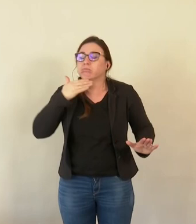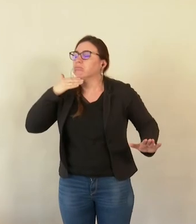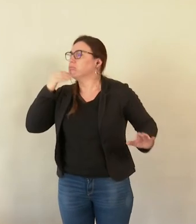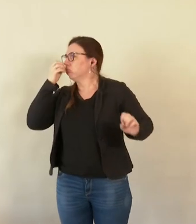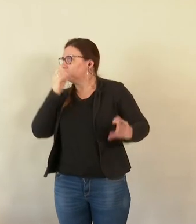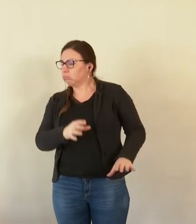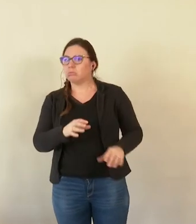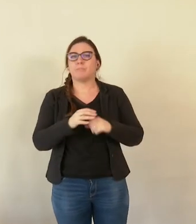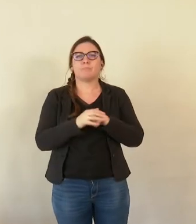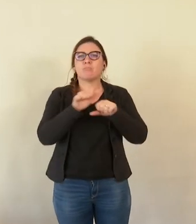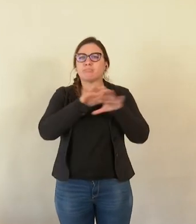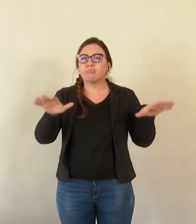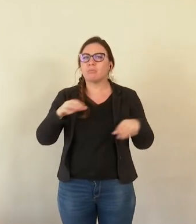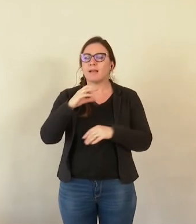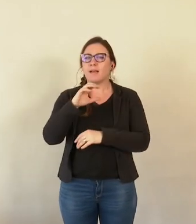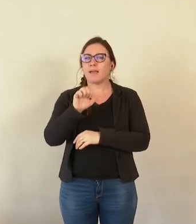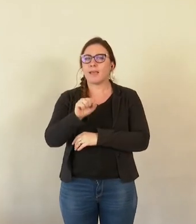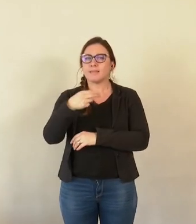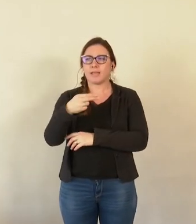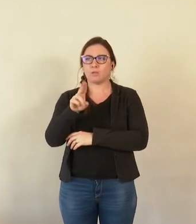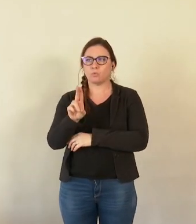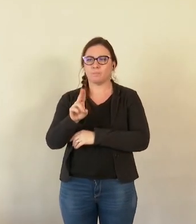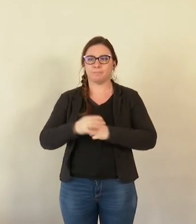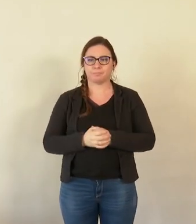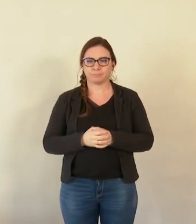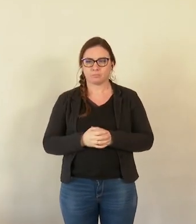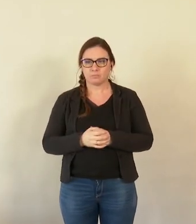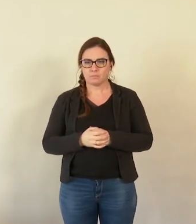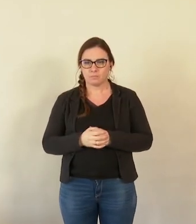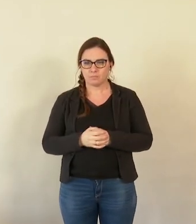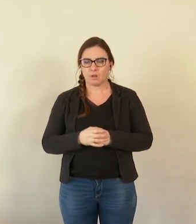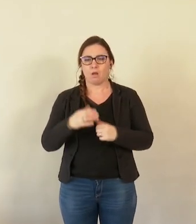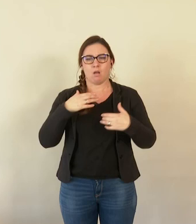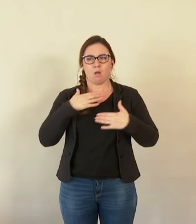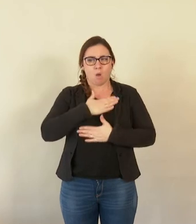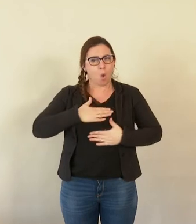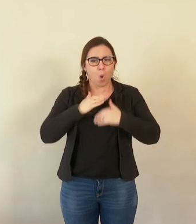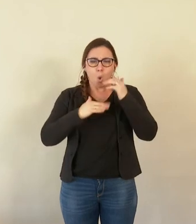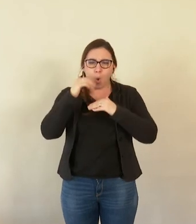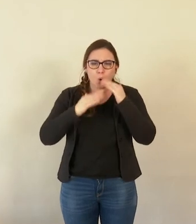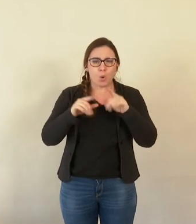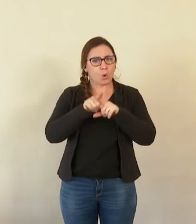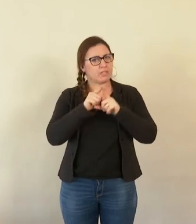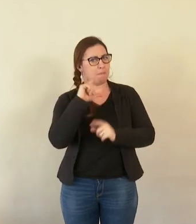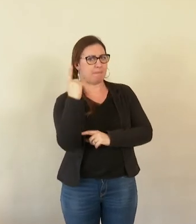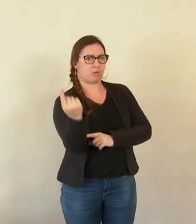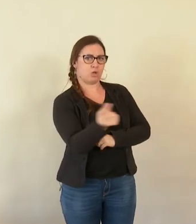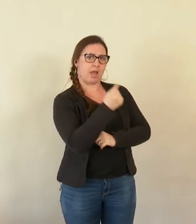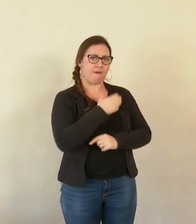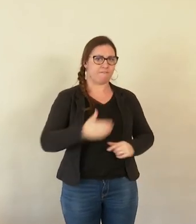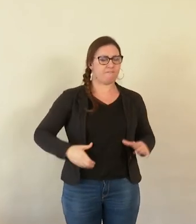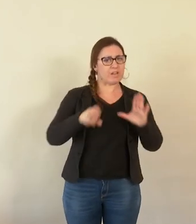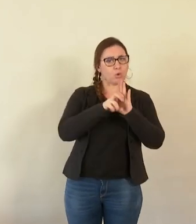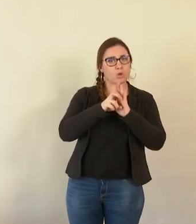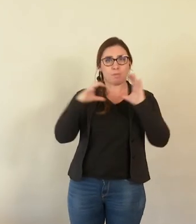du SNU ici nous sommes heureux de présenter ce soir un partenariat entre la Ville de Grenoble